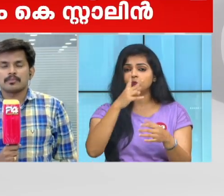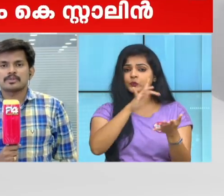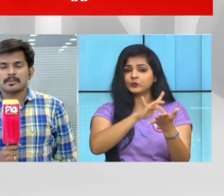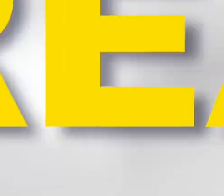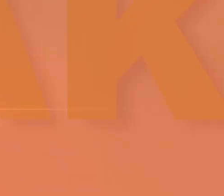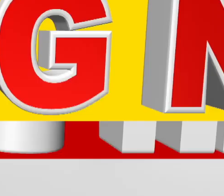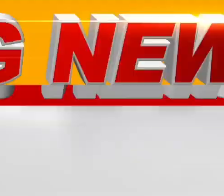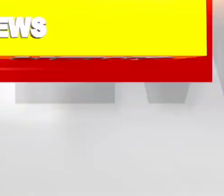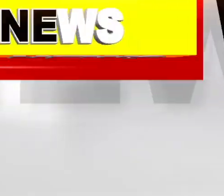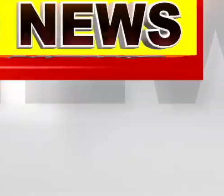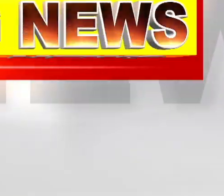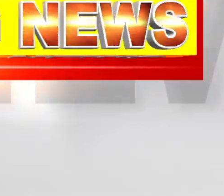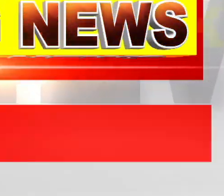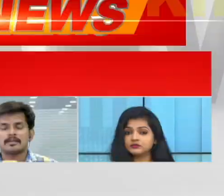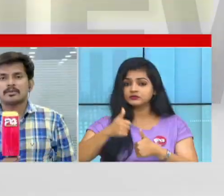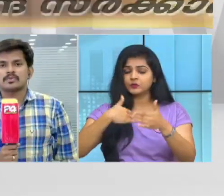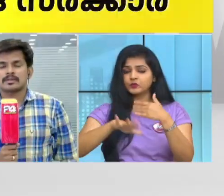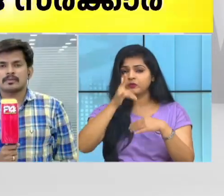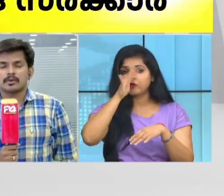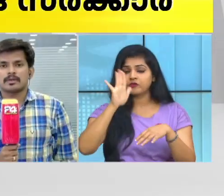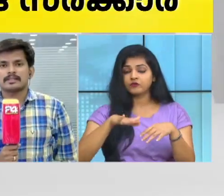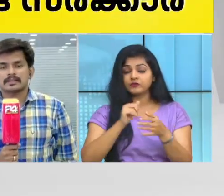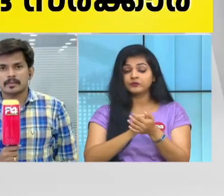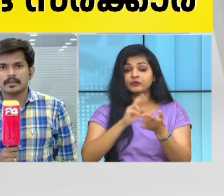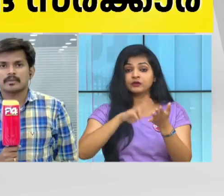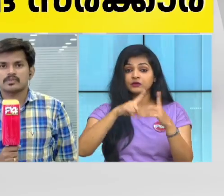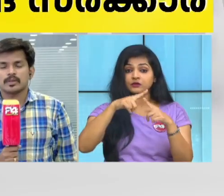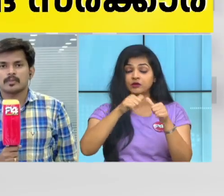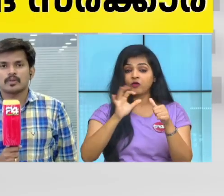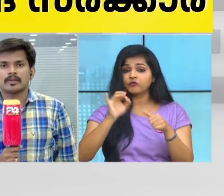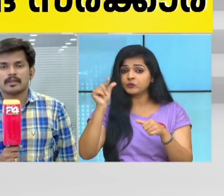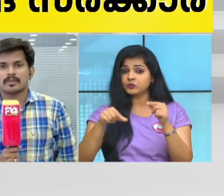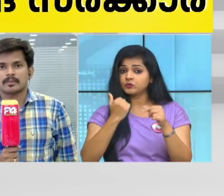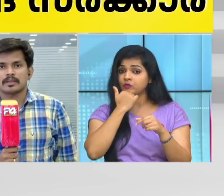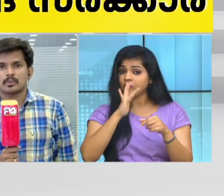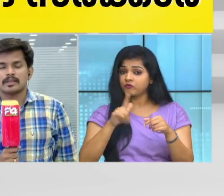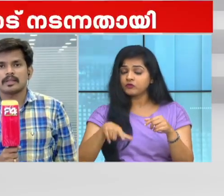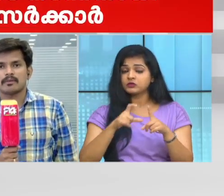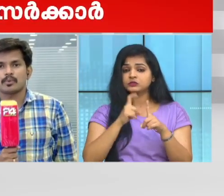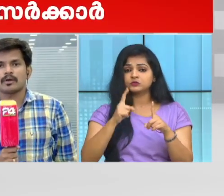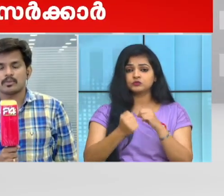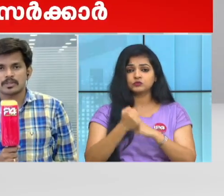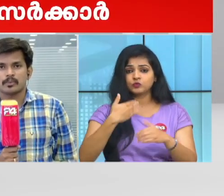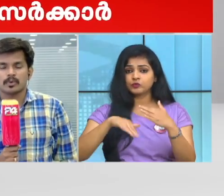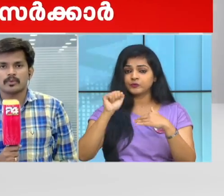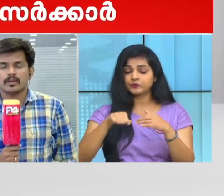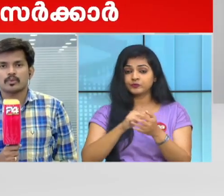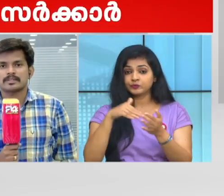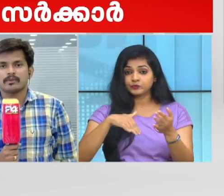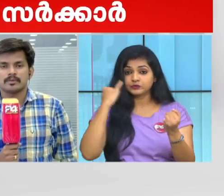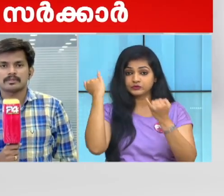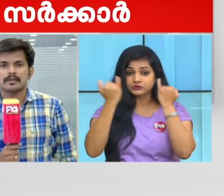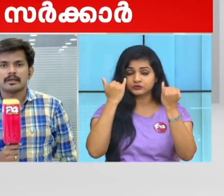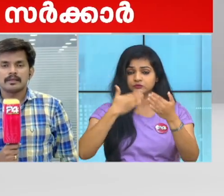ഇപ്പോൾ സമ്മതിച്ചിരിക്കുന്നത്. ശക്തമായ നടപടി NTA ഉദ്യോഗസ്ഥർക്ക് പങ്കുണ്ടെങ്കിൽ ശക്തമായ നടപടി സ്വീകരിക്കുമെന്നും അദ്ദേഹം വ്യക്തമാക്കിയിട്ടുണ്ട്. നിലവിലിപ്പോൾ അന്വേഷണം പുരോഗമിക്കുകയാണ്. ഒരുപക്ഷെ